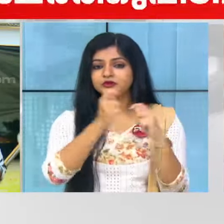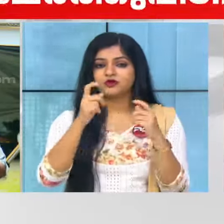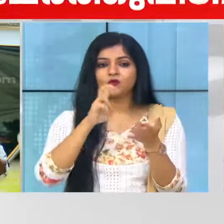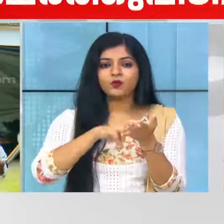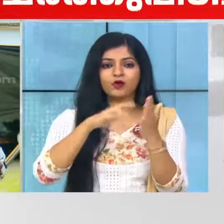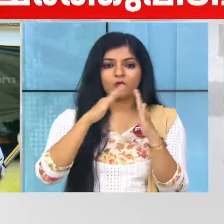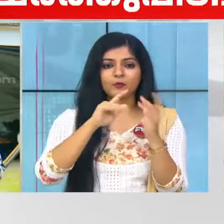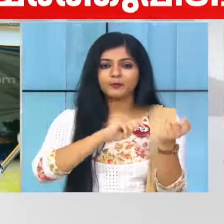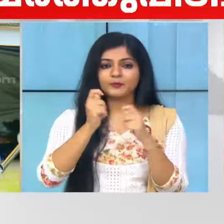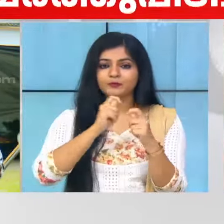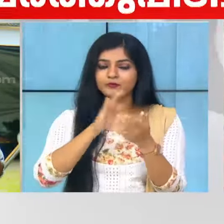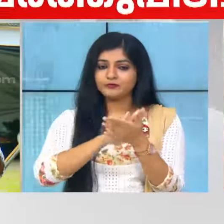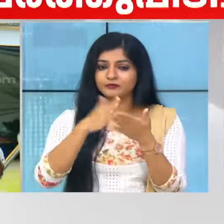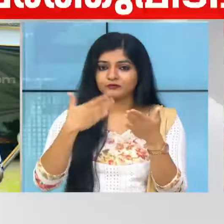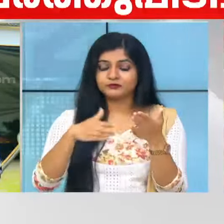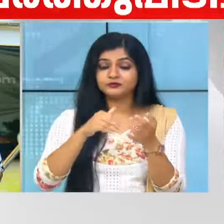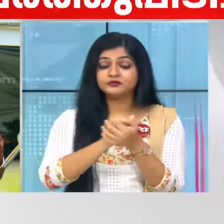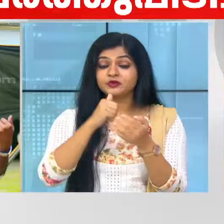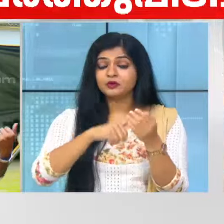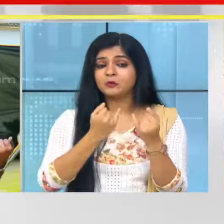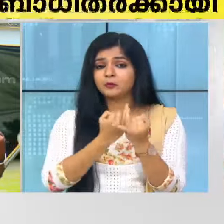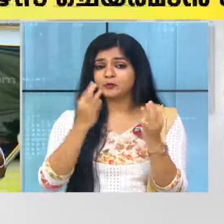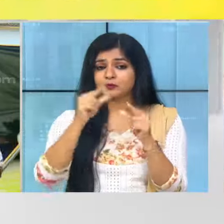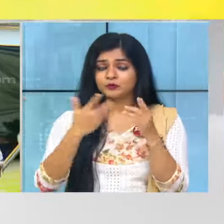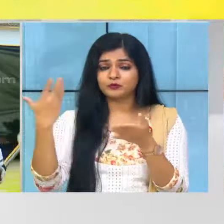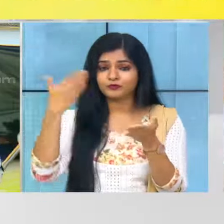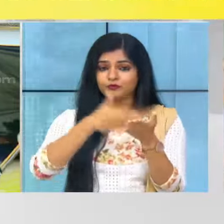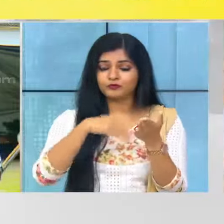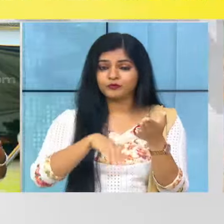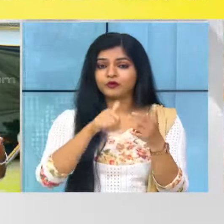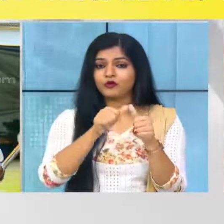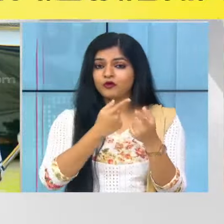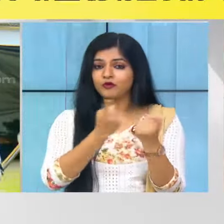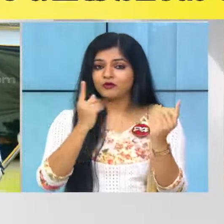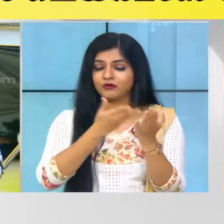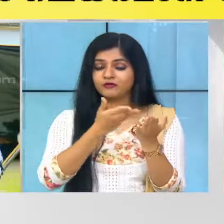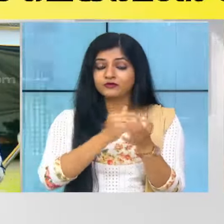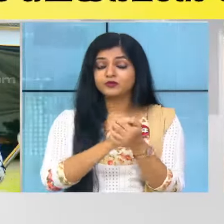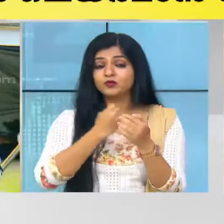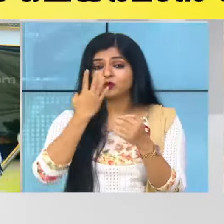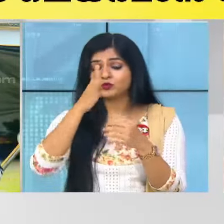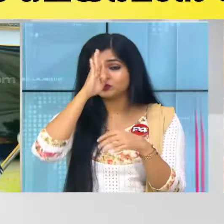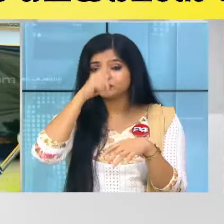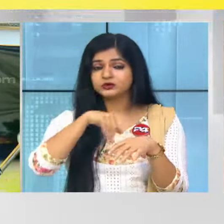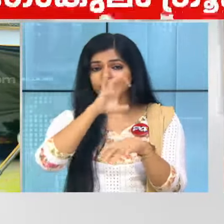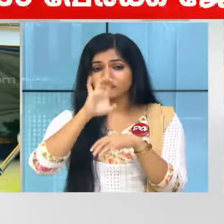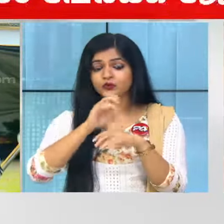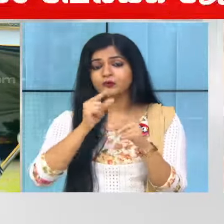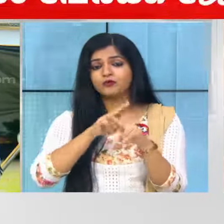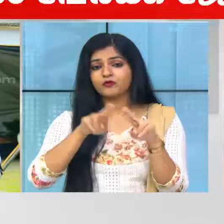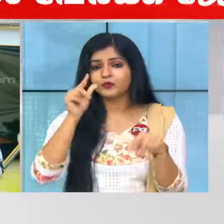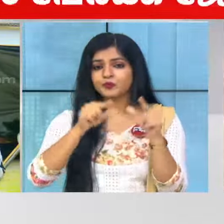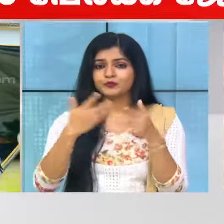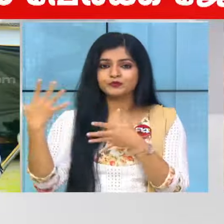അപ്പോൾ അതിൽ പരമാവധി ആളുകൾ ഇന്ന് ഈ ഓഡിറ്റോറിയത്തിൽ എത്തി അത് രാവിലെയും ഉച്ചയ്ക്കും വൈകീട്ടും ഒക്കെയായി ഈ ഓഡിറ്റോറിയത്തിലേക്ക് മുഴുവൻ ആളുകളും എത്തി എന്നുള്ളതാണ് നമ്മളെ